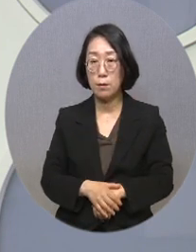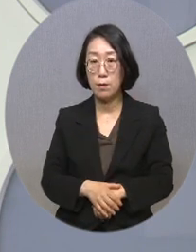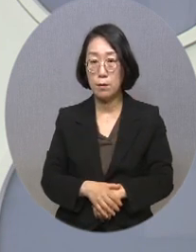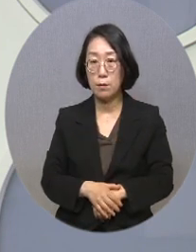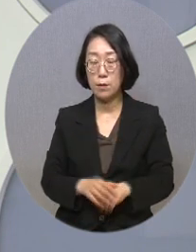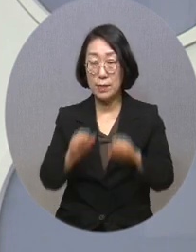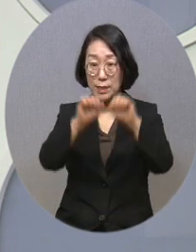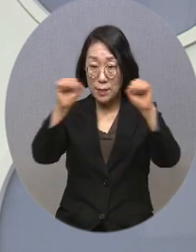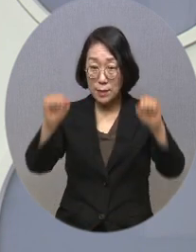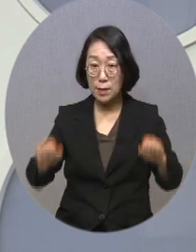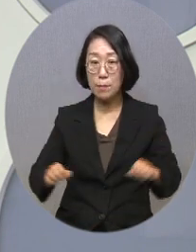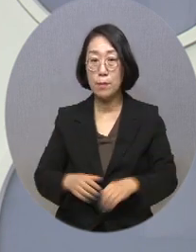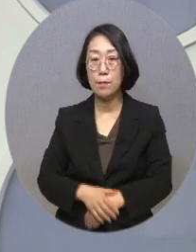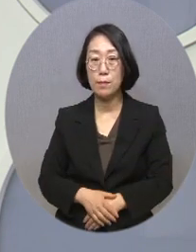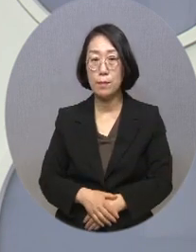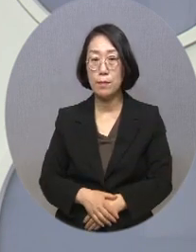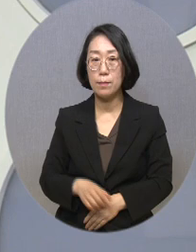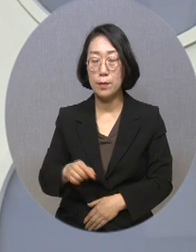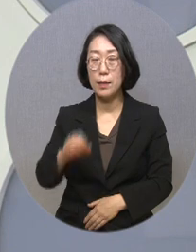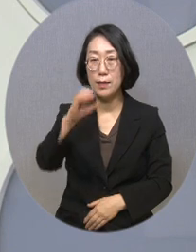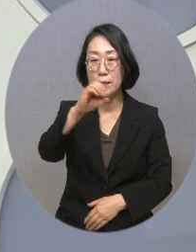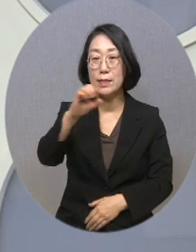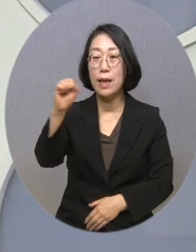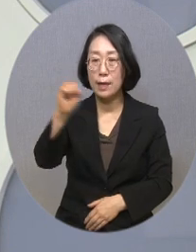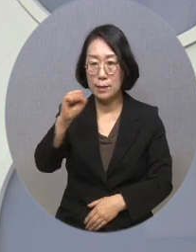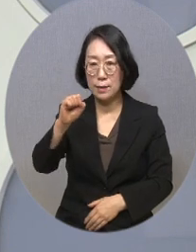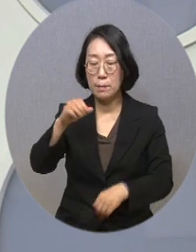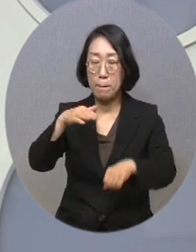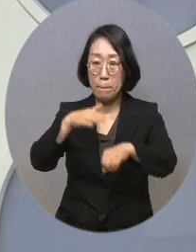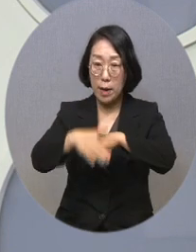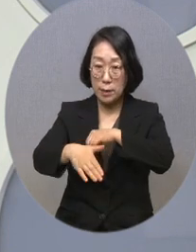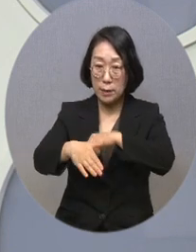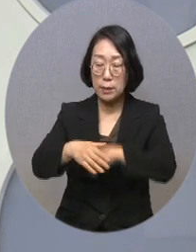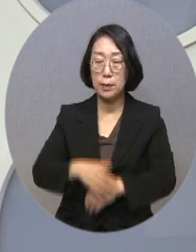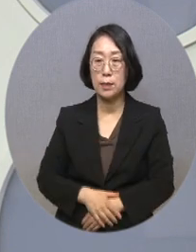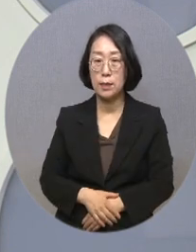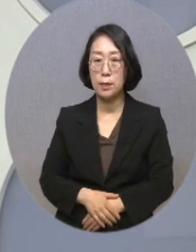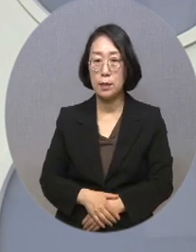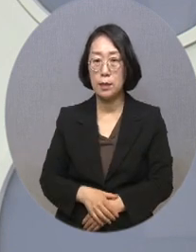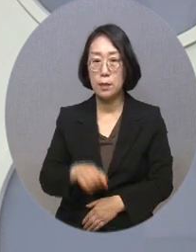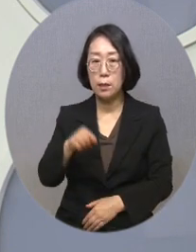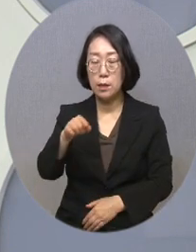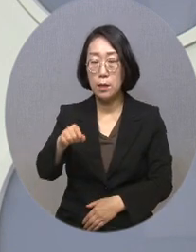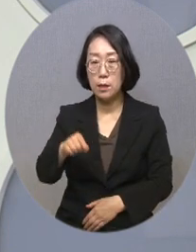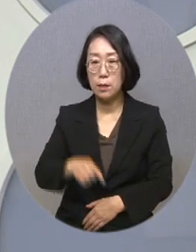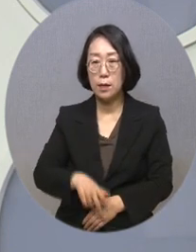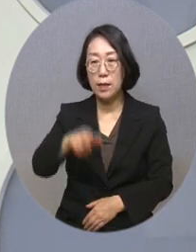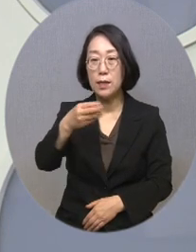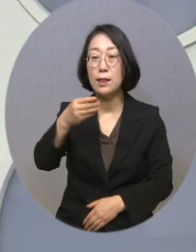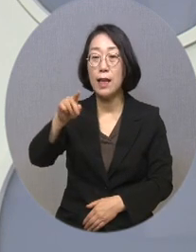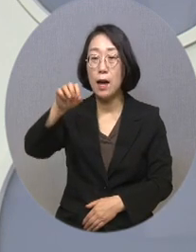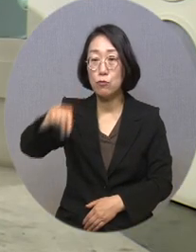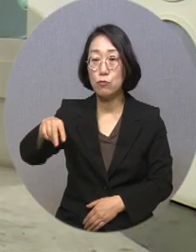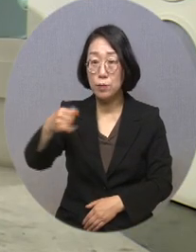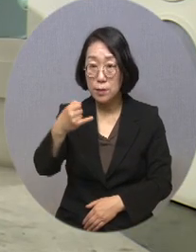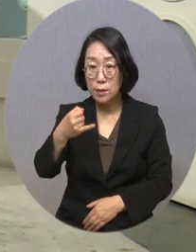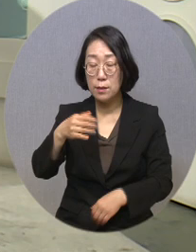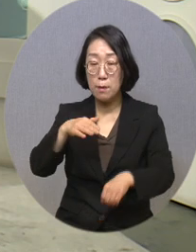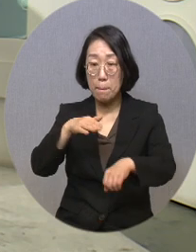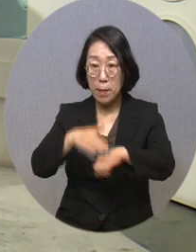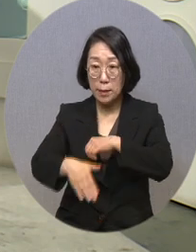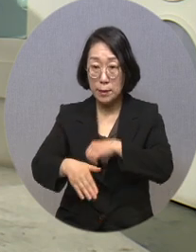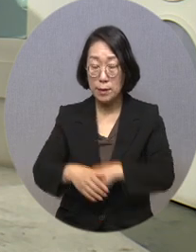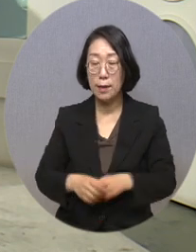CS 버전으로 이렇게 이제 하고 있는데요. 이 CS 버전이 이제는 클라우드 버전으로 모든 이제